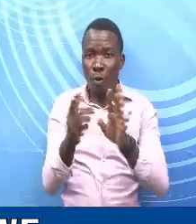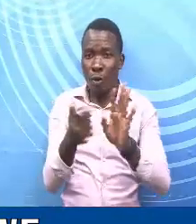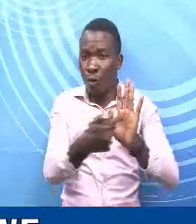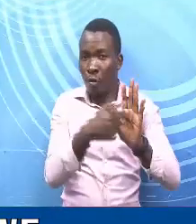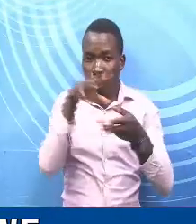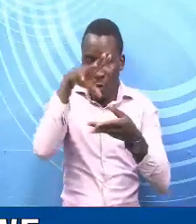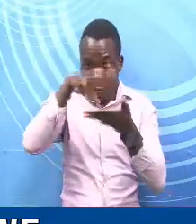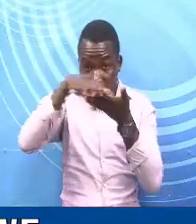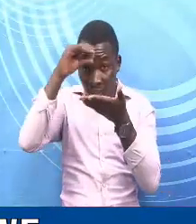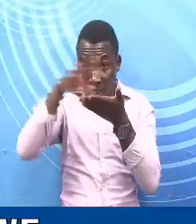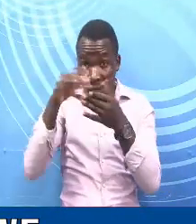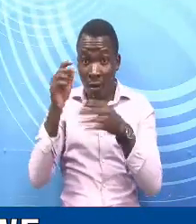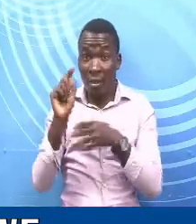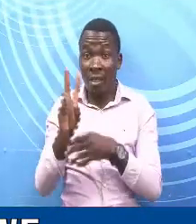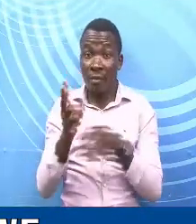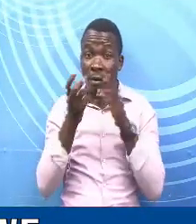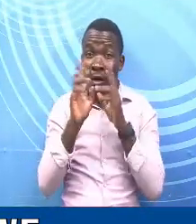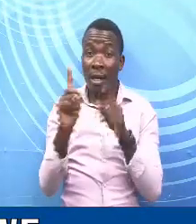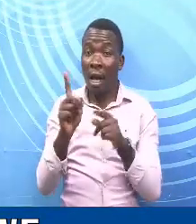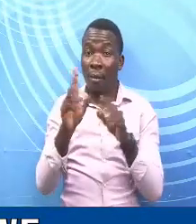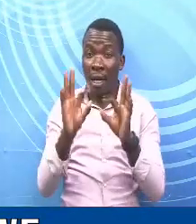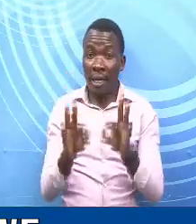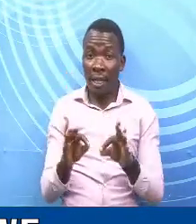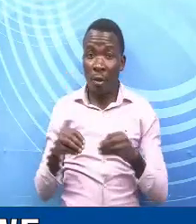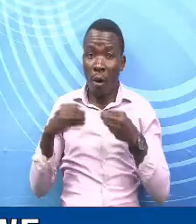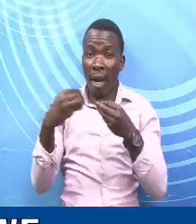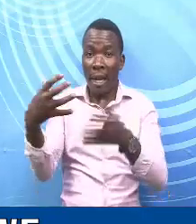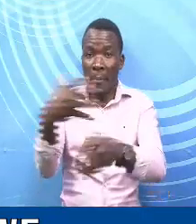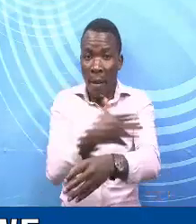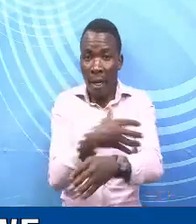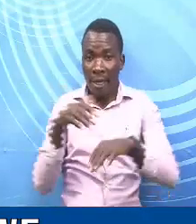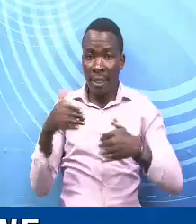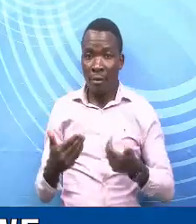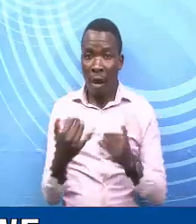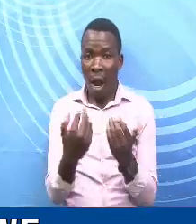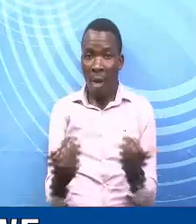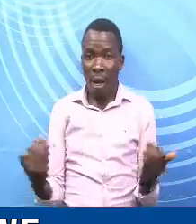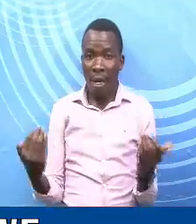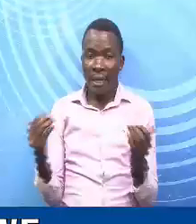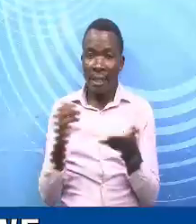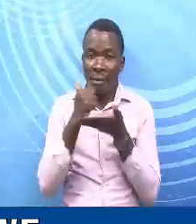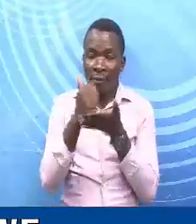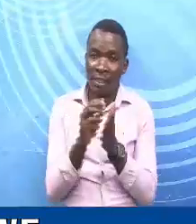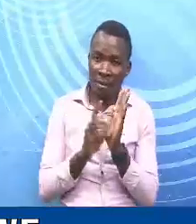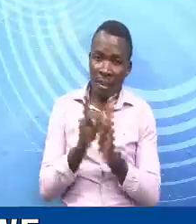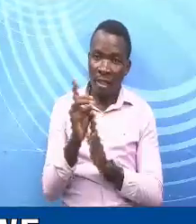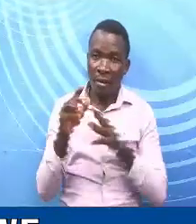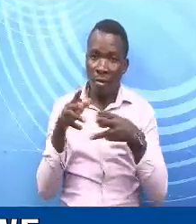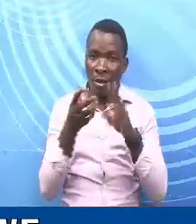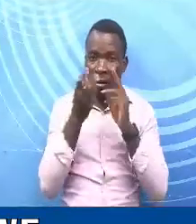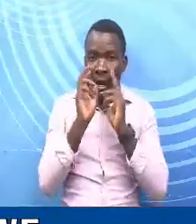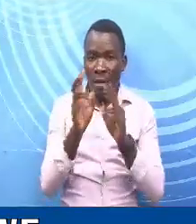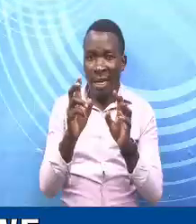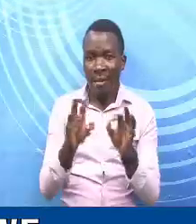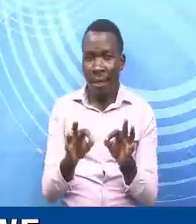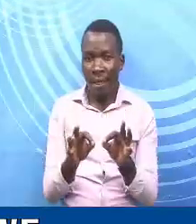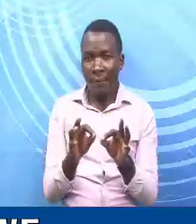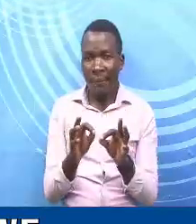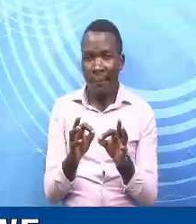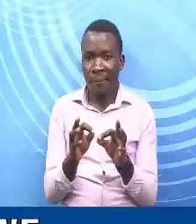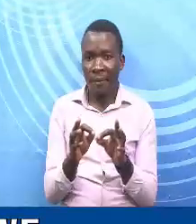televiziyo usanga atari ikintu waha ingufu cyangwa abana cyabigije imbere ku buryo wabona ari ibintu